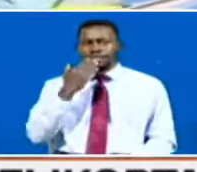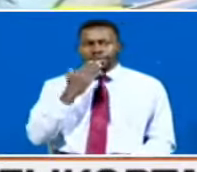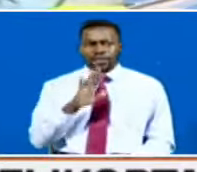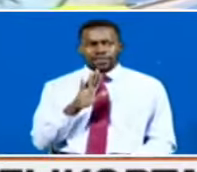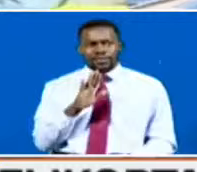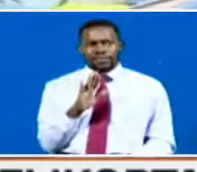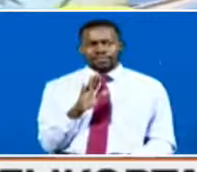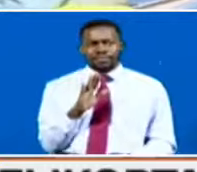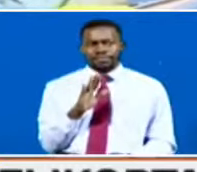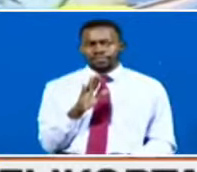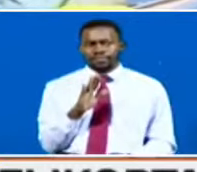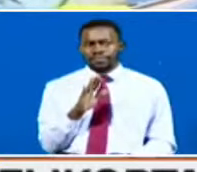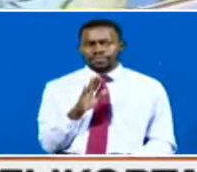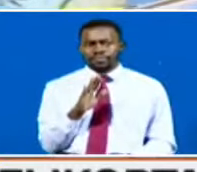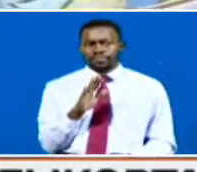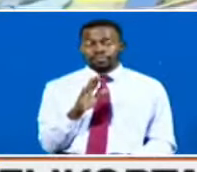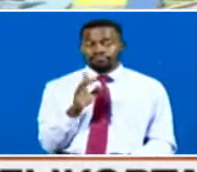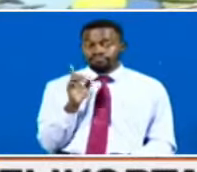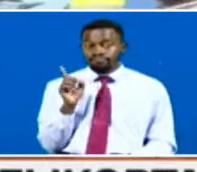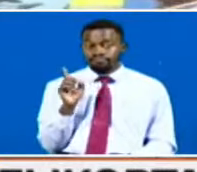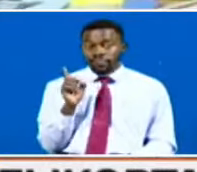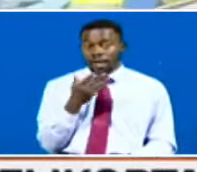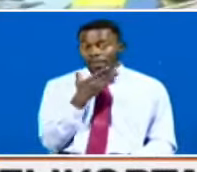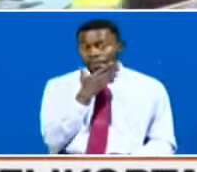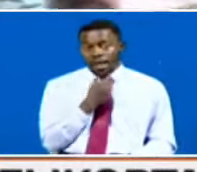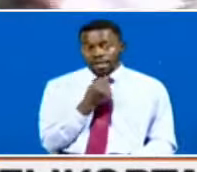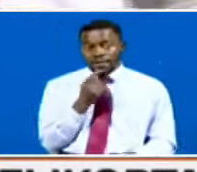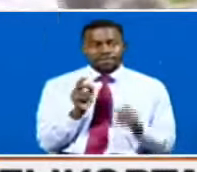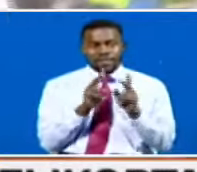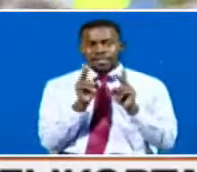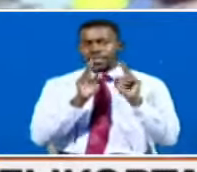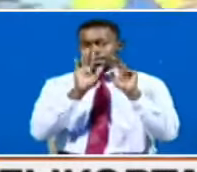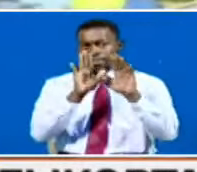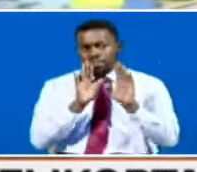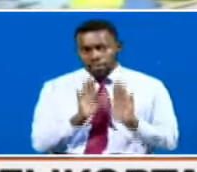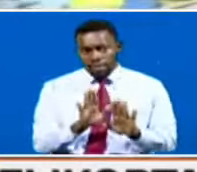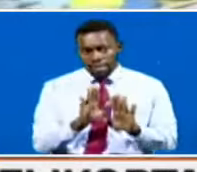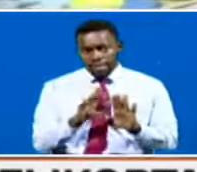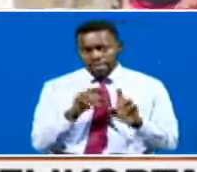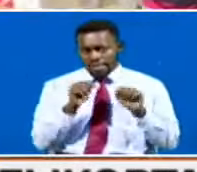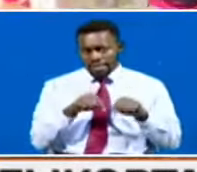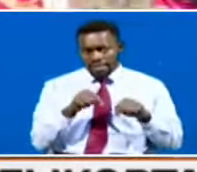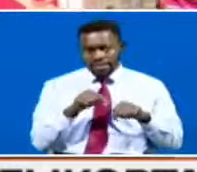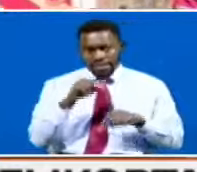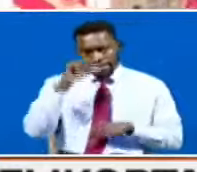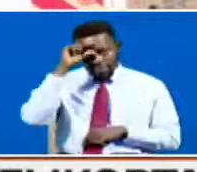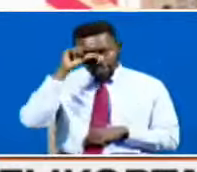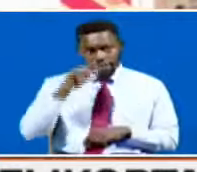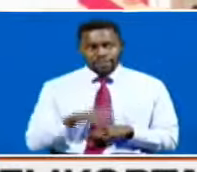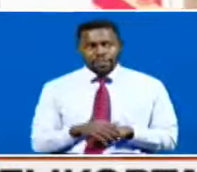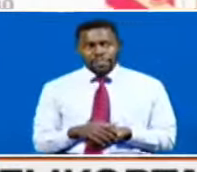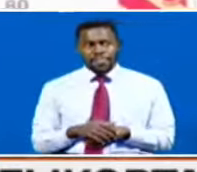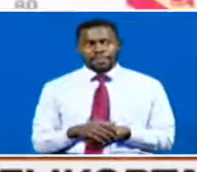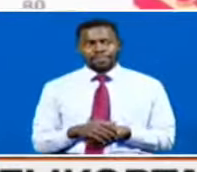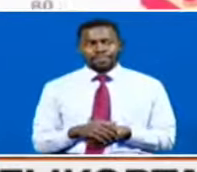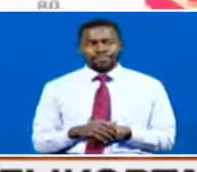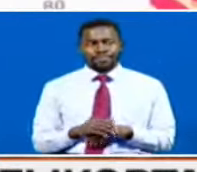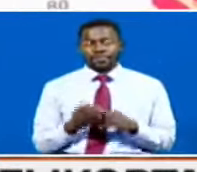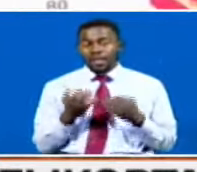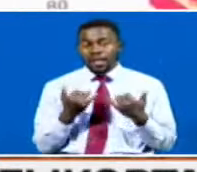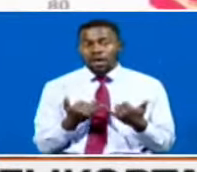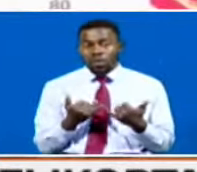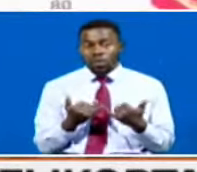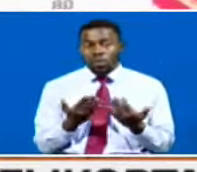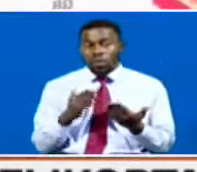Sawe ambaye alikuwa ni mtu muhimu tena katika serikali hii. Ni jambo ambalo linataka uchunguzi mkubwa